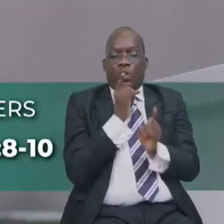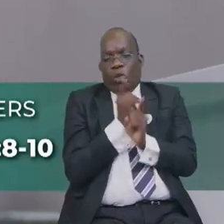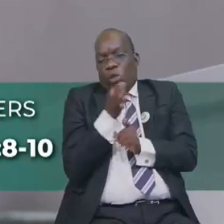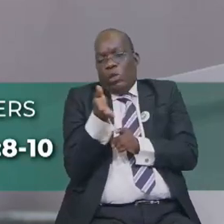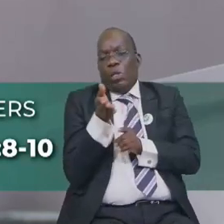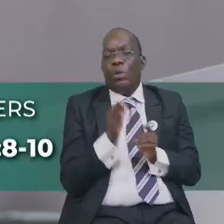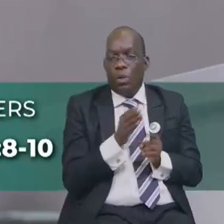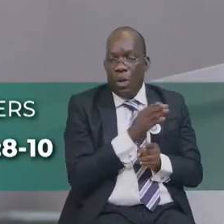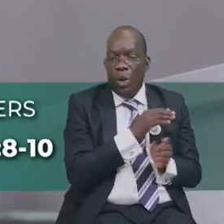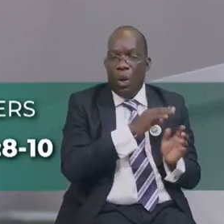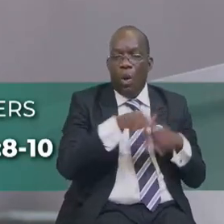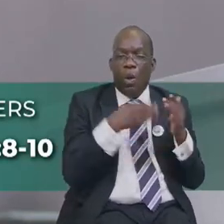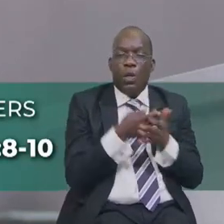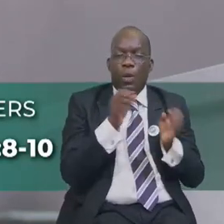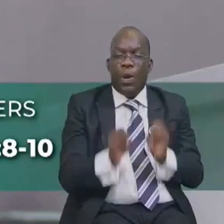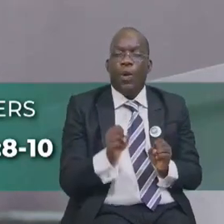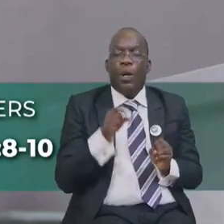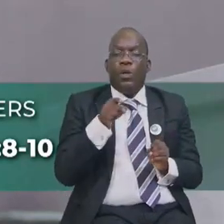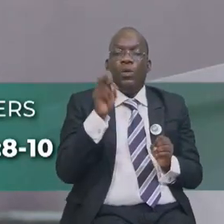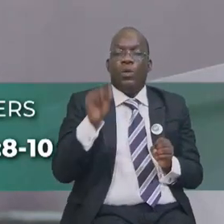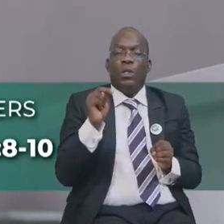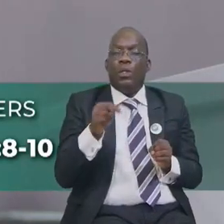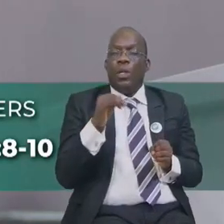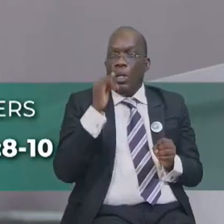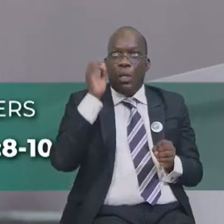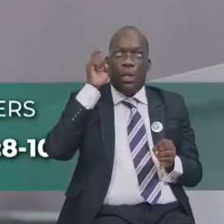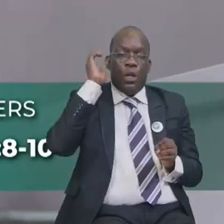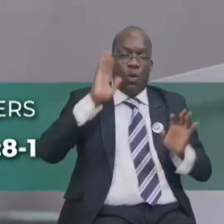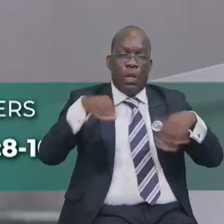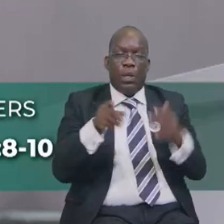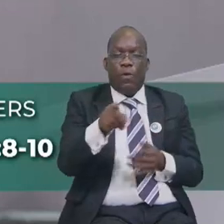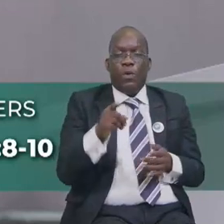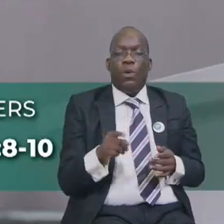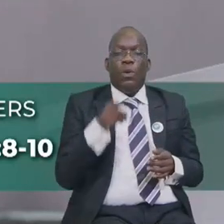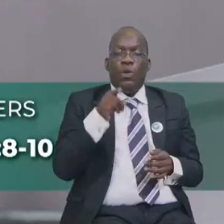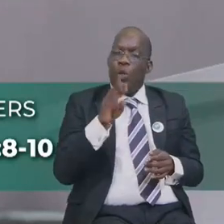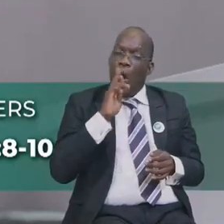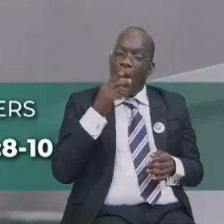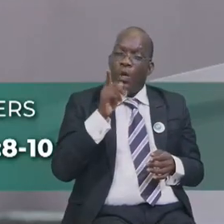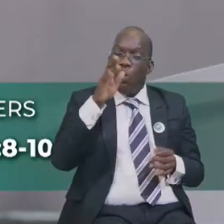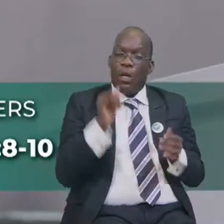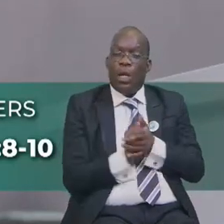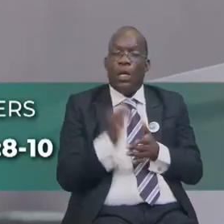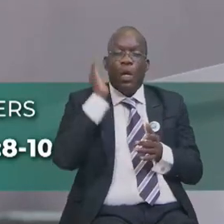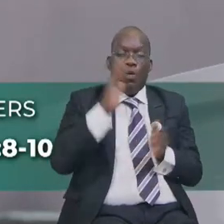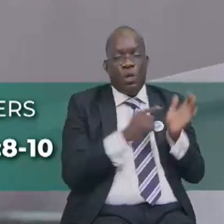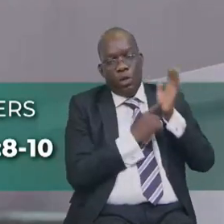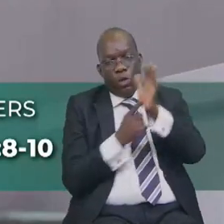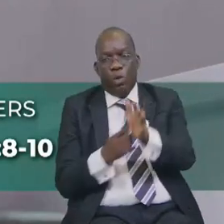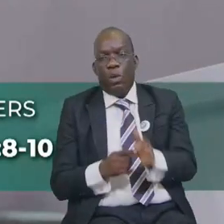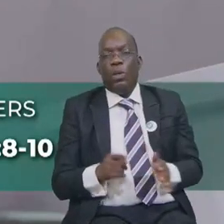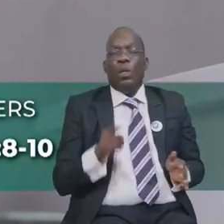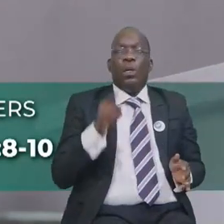puissance dont tu as besoin, il sera en train de pomper ça dans ta vie. Et c'est toi qui dois manifester. Lui sera